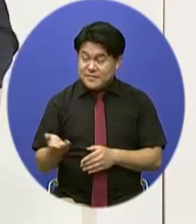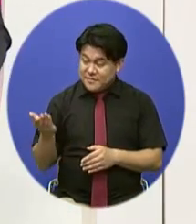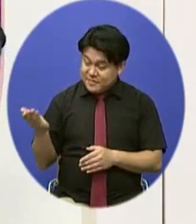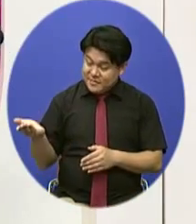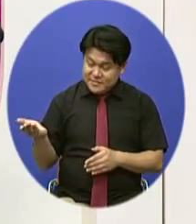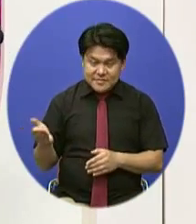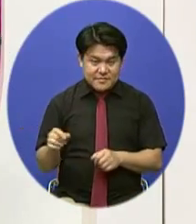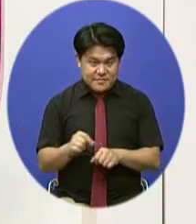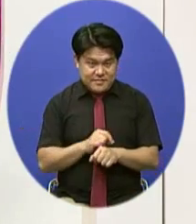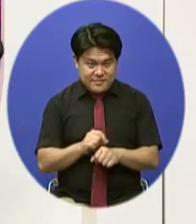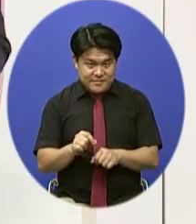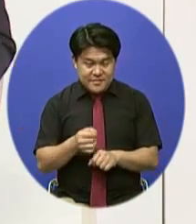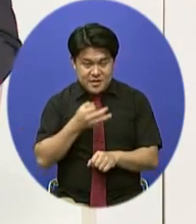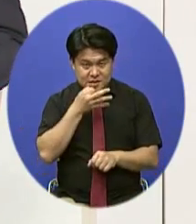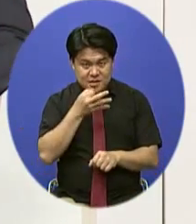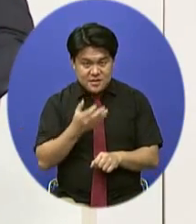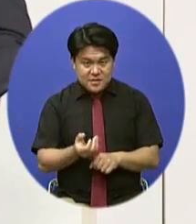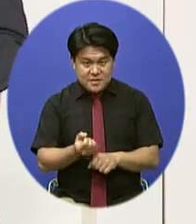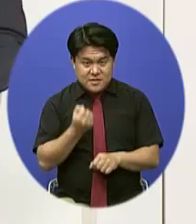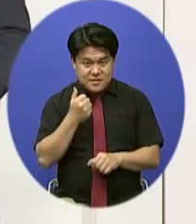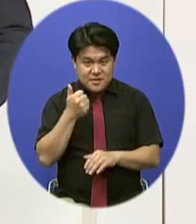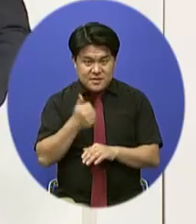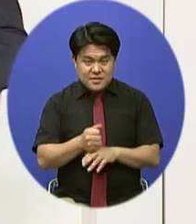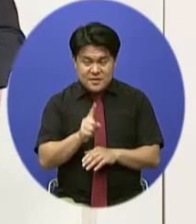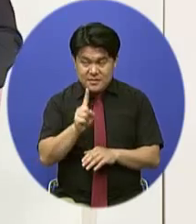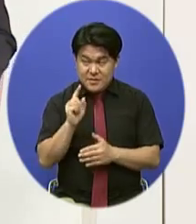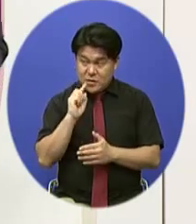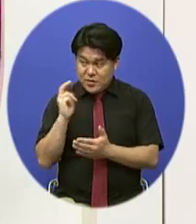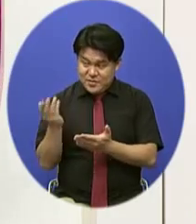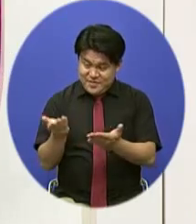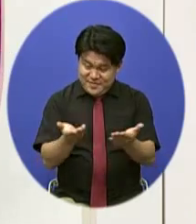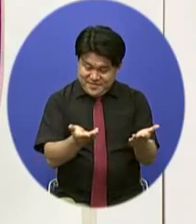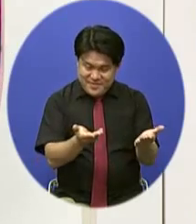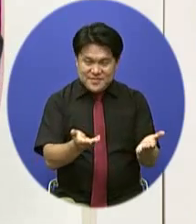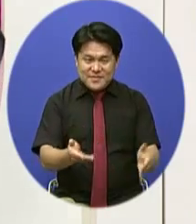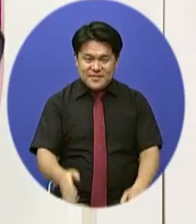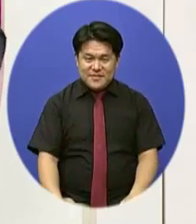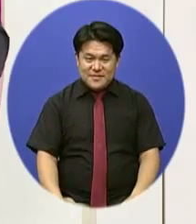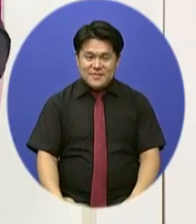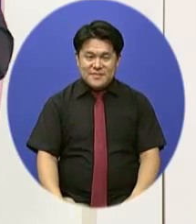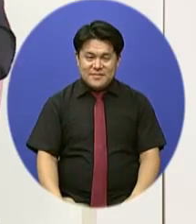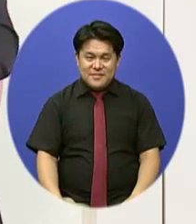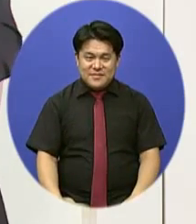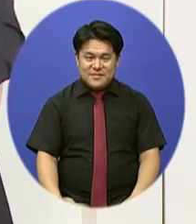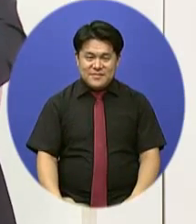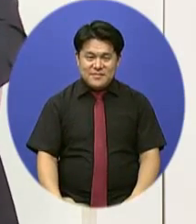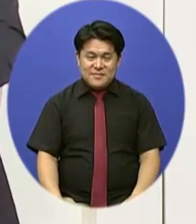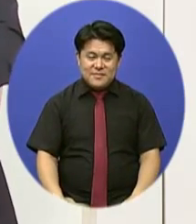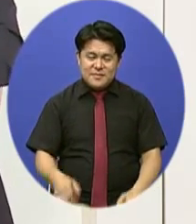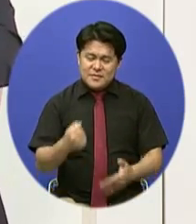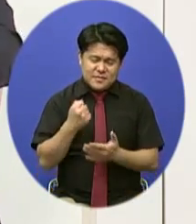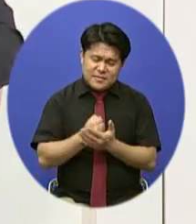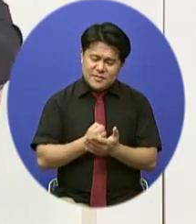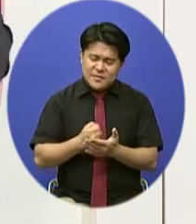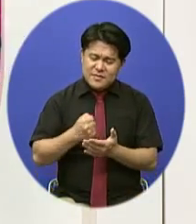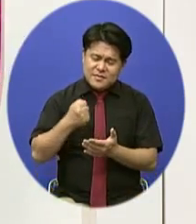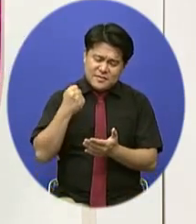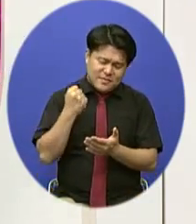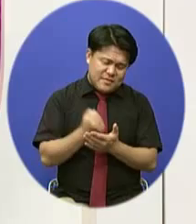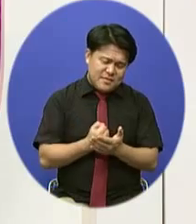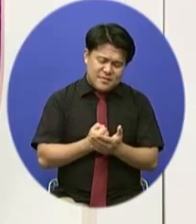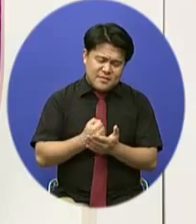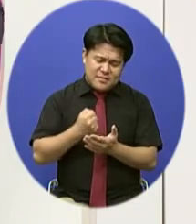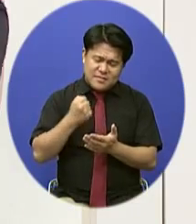씨 특이한 목소리로 네. 마지막 한번 들어보죠. 시 미련 미련 때문인가 미련 미련 미련